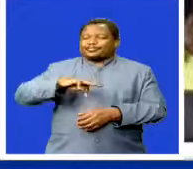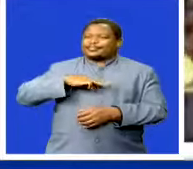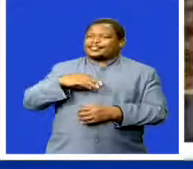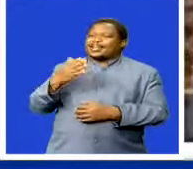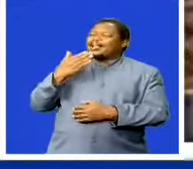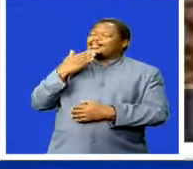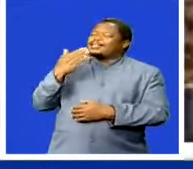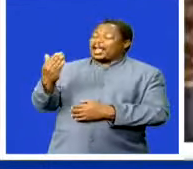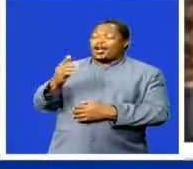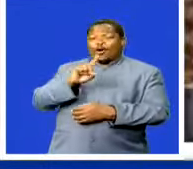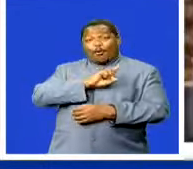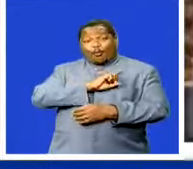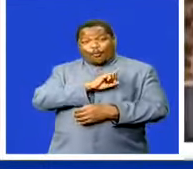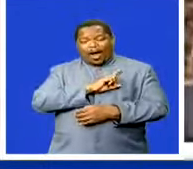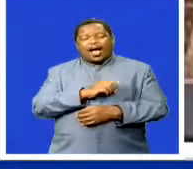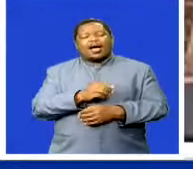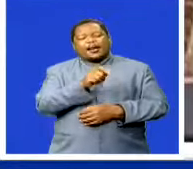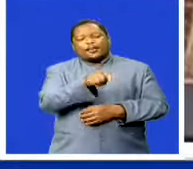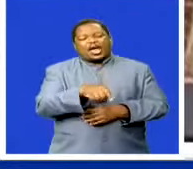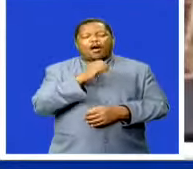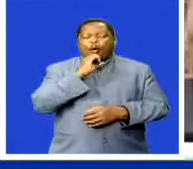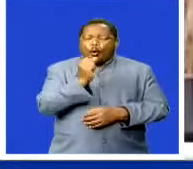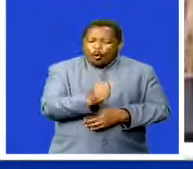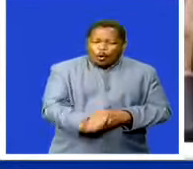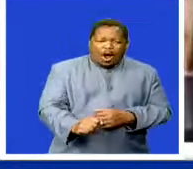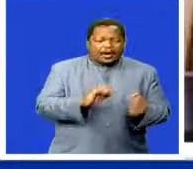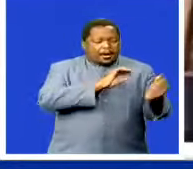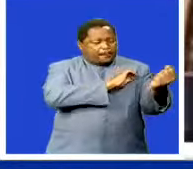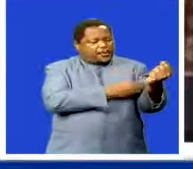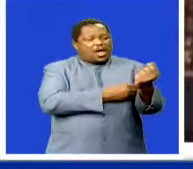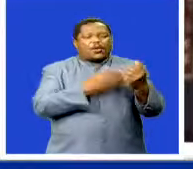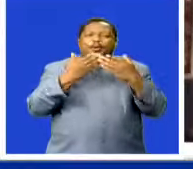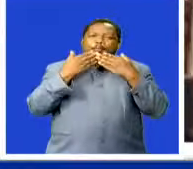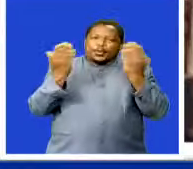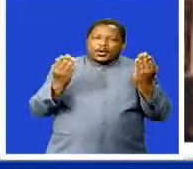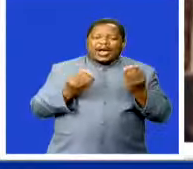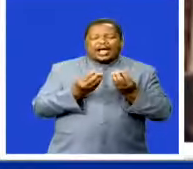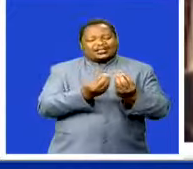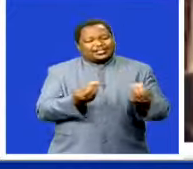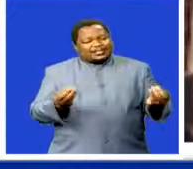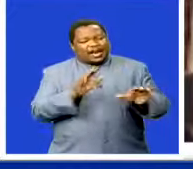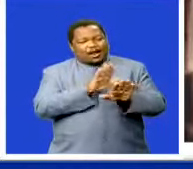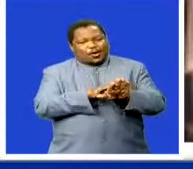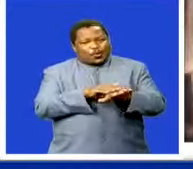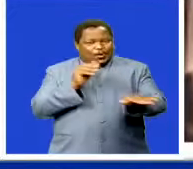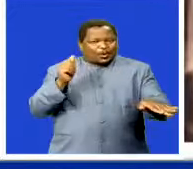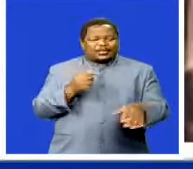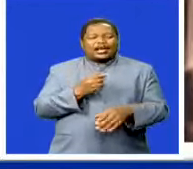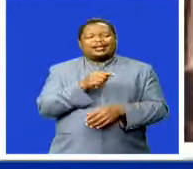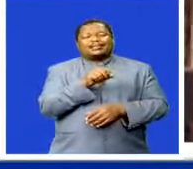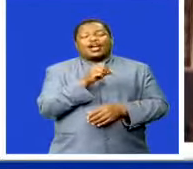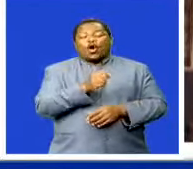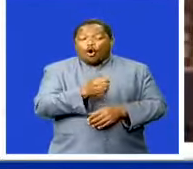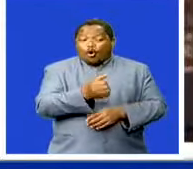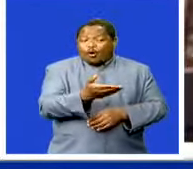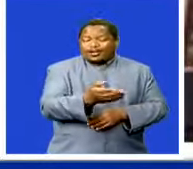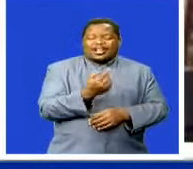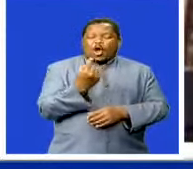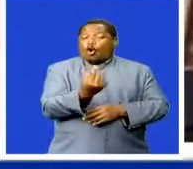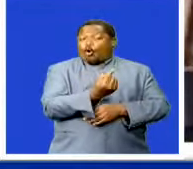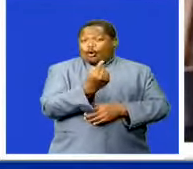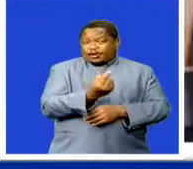nebantwana sowude nalongamsida lokuthi bona babone lokuthi asesifana sihlangabezana nabantu labadzala lasebaphelelwe